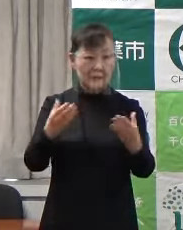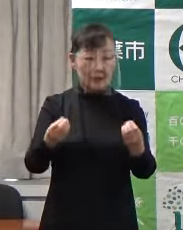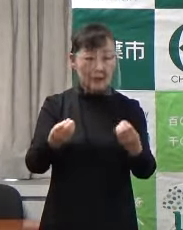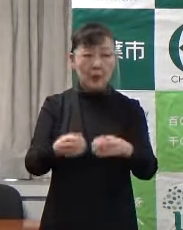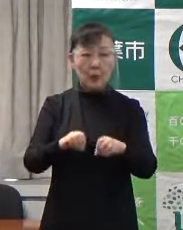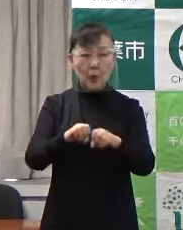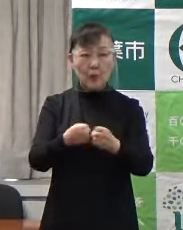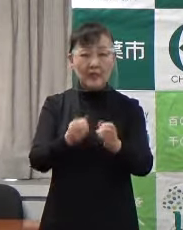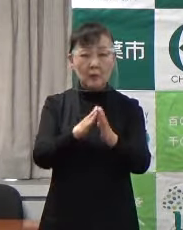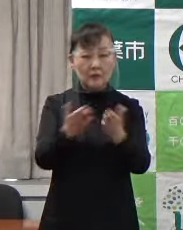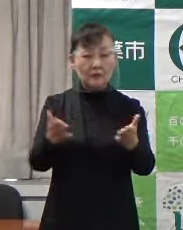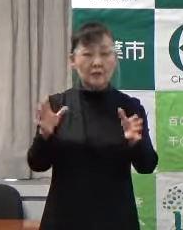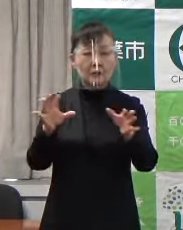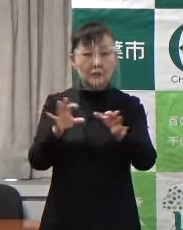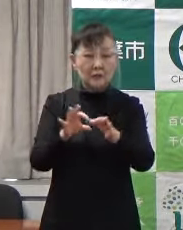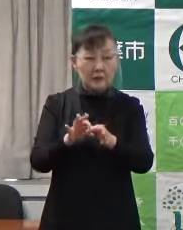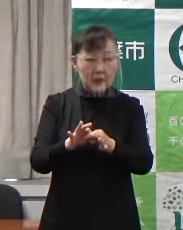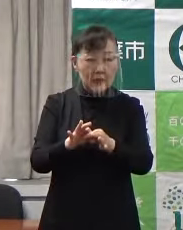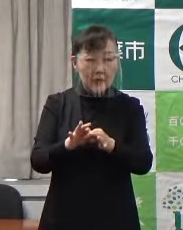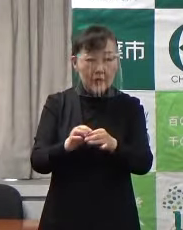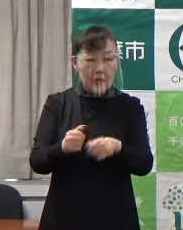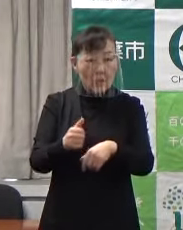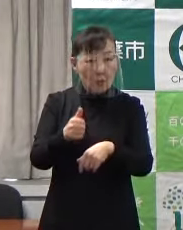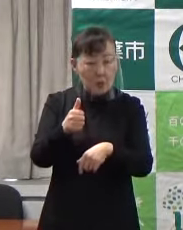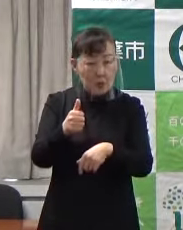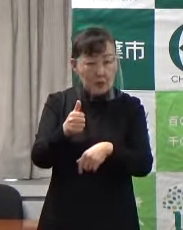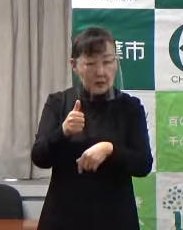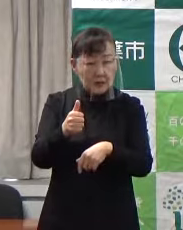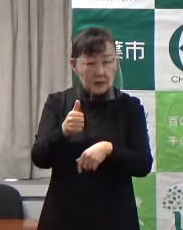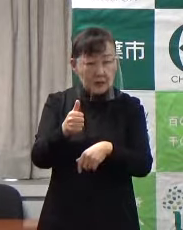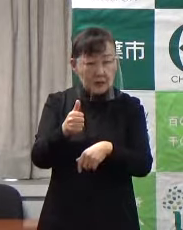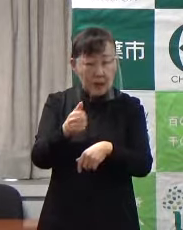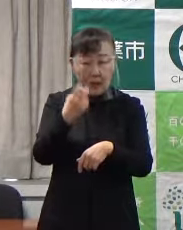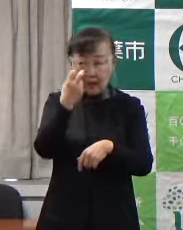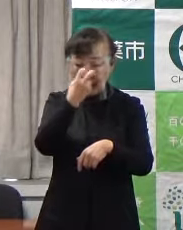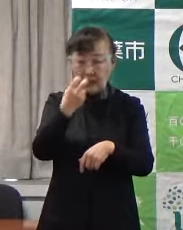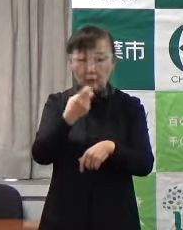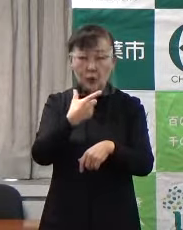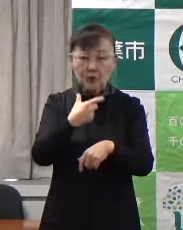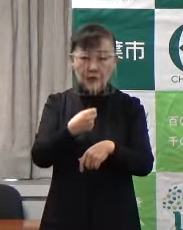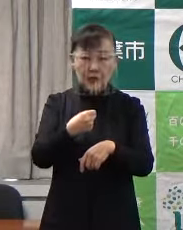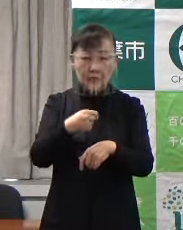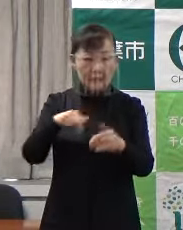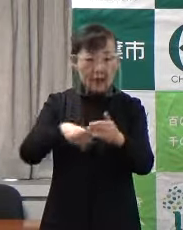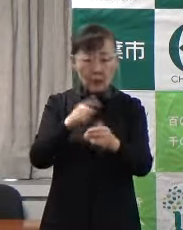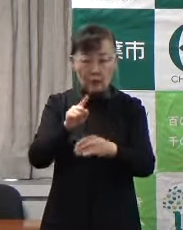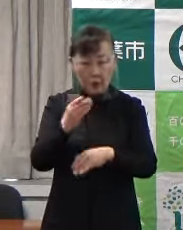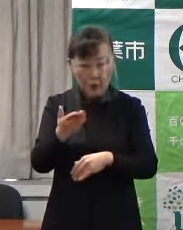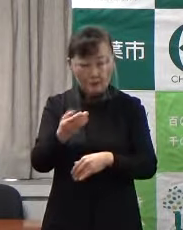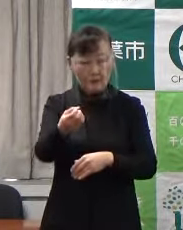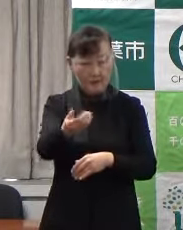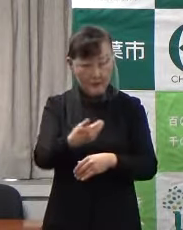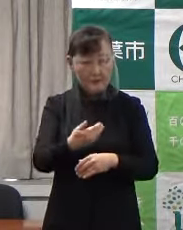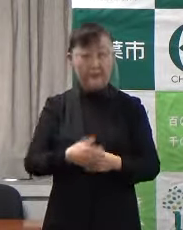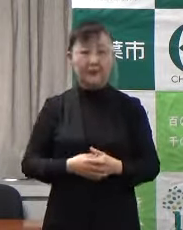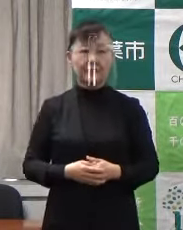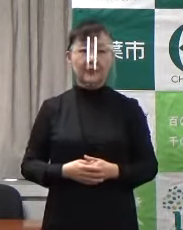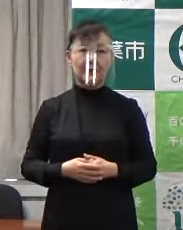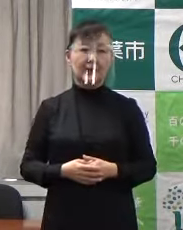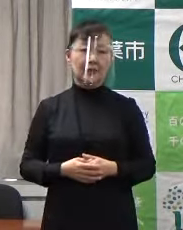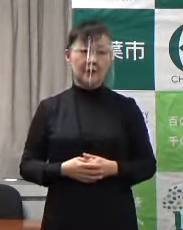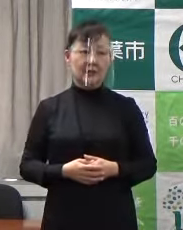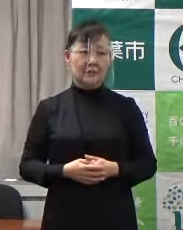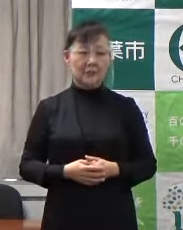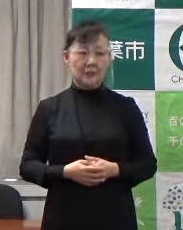この教育省を通じて、主にどんなことをこう検証していきたいかというのを改めて、 はい、皆さん、じゃあこれはもう作